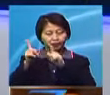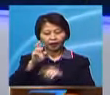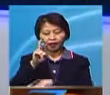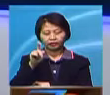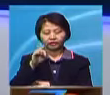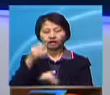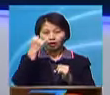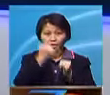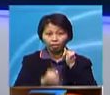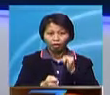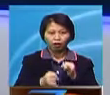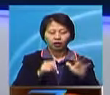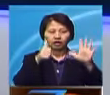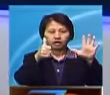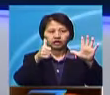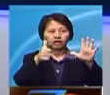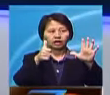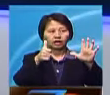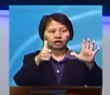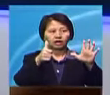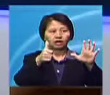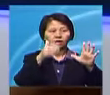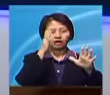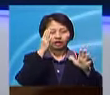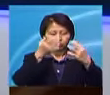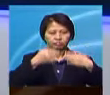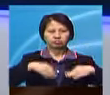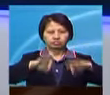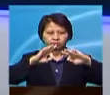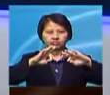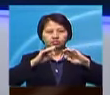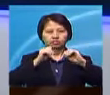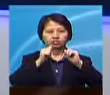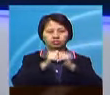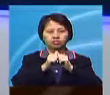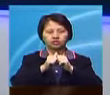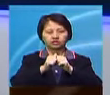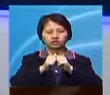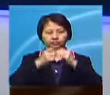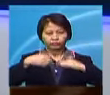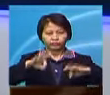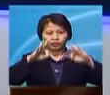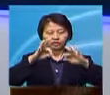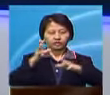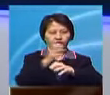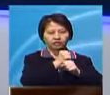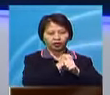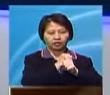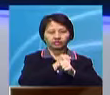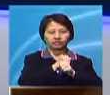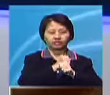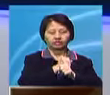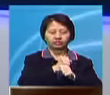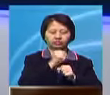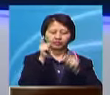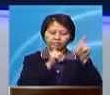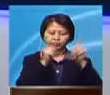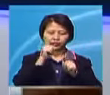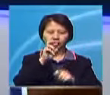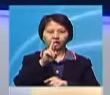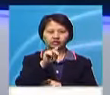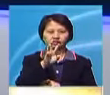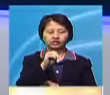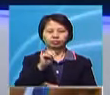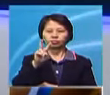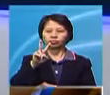diadakan, akhirnya 6 peserta terakhir bakal berentap di pentas akhir bagi merebut gelaran juara Bintang RTM